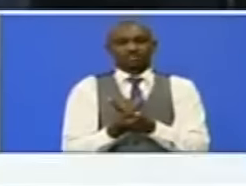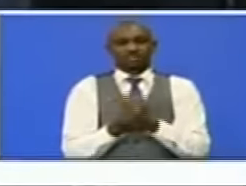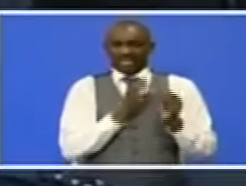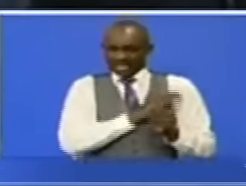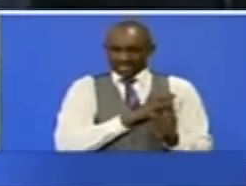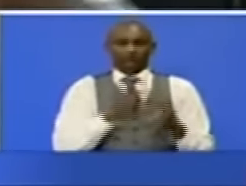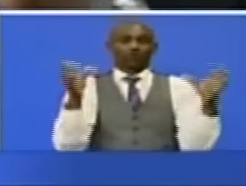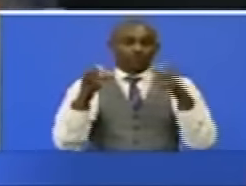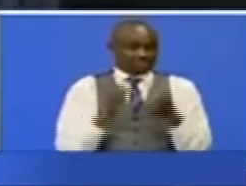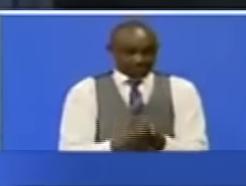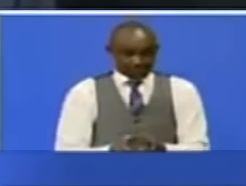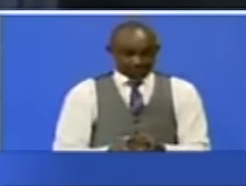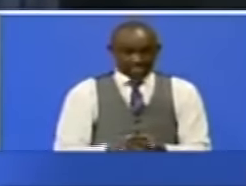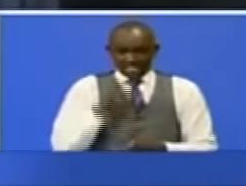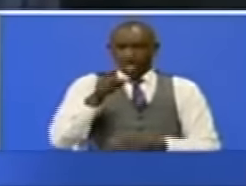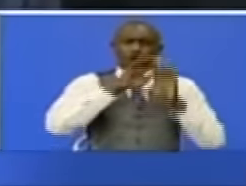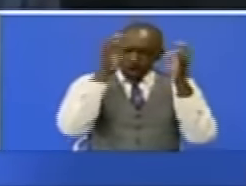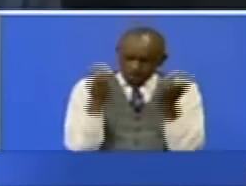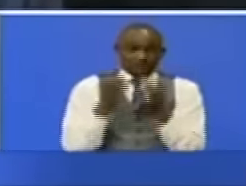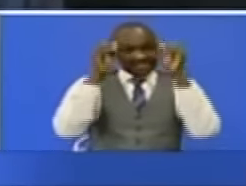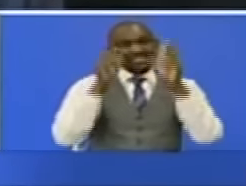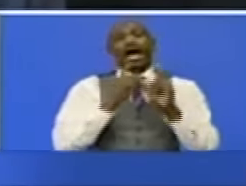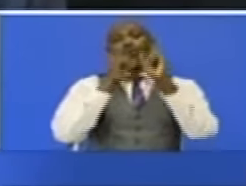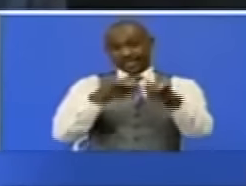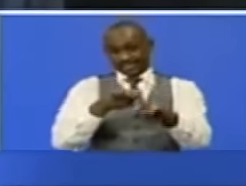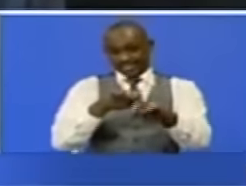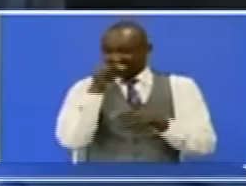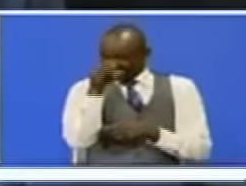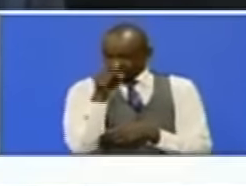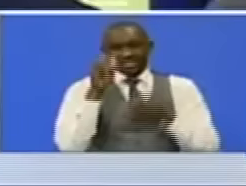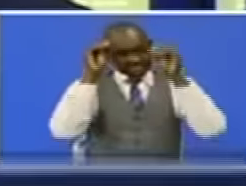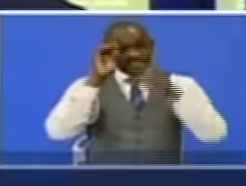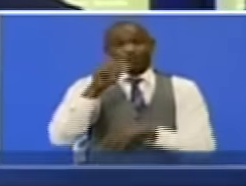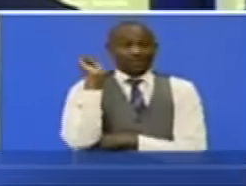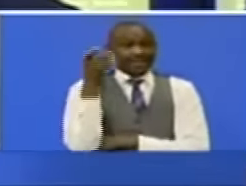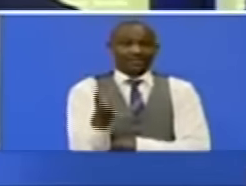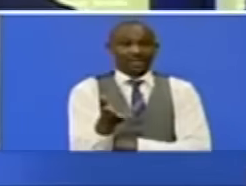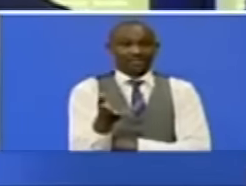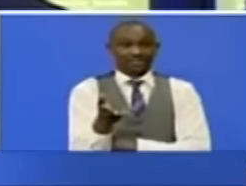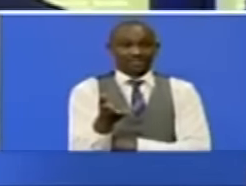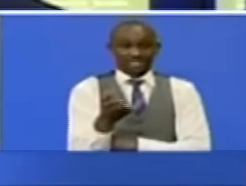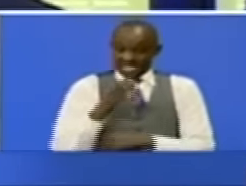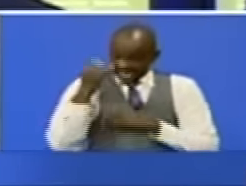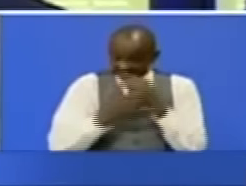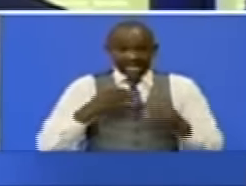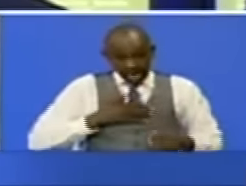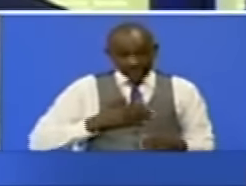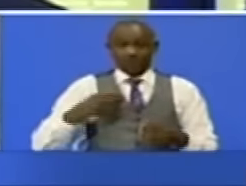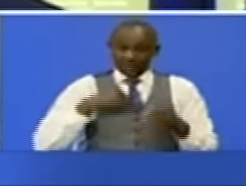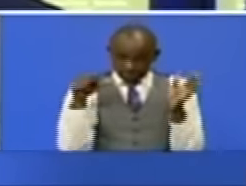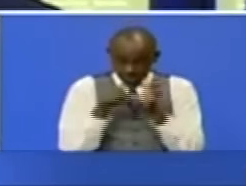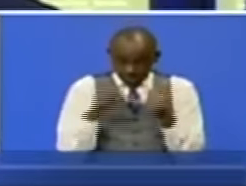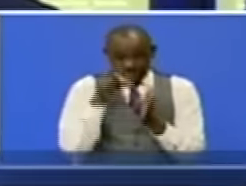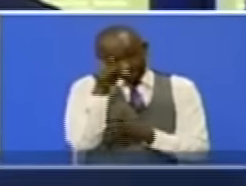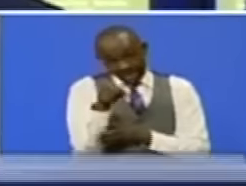finalists for the Global Teacher Award is a teacher from Kenya. As a country, we have challenges of radicalization and